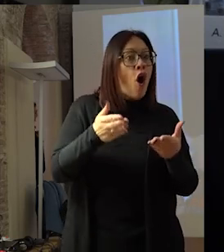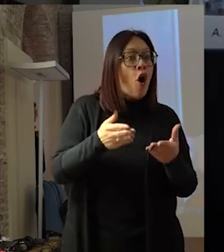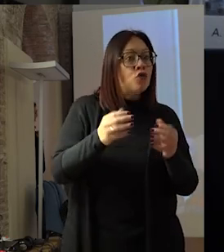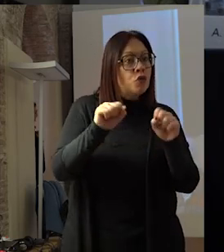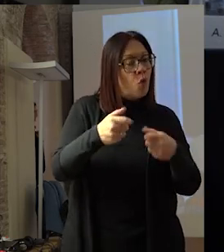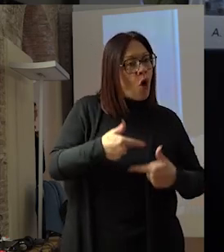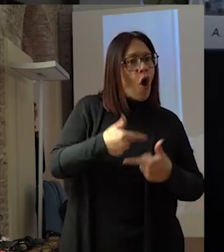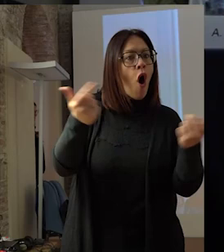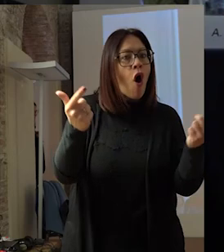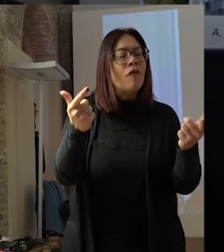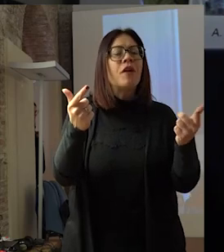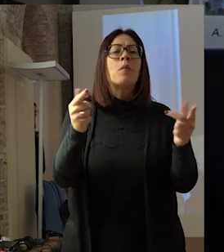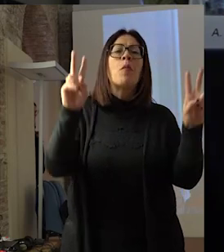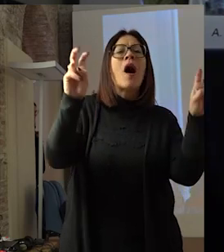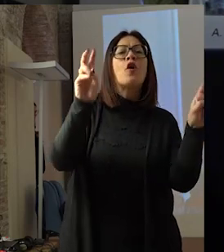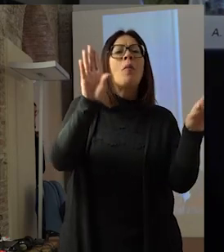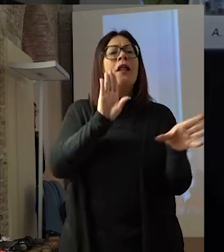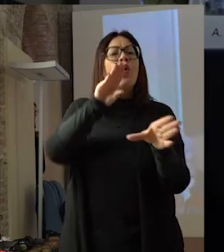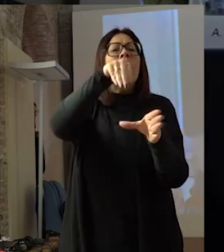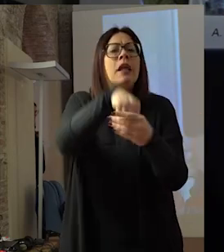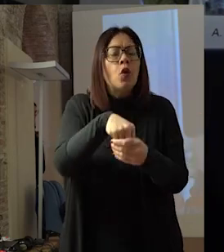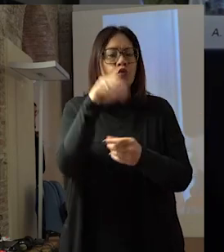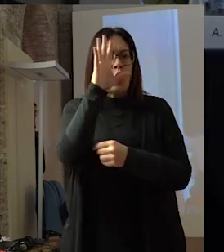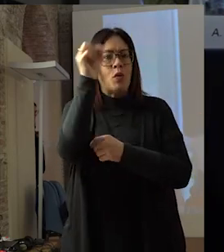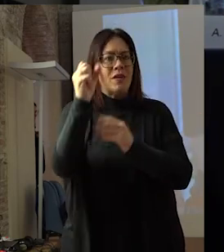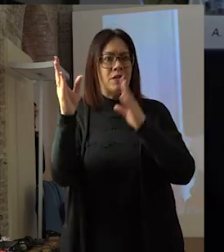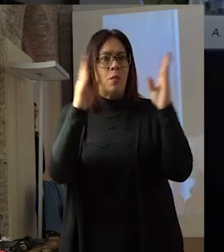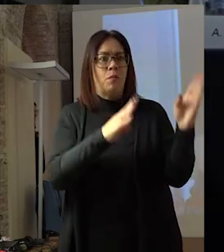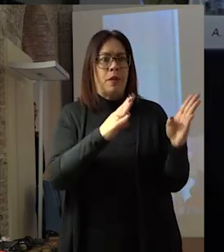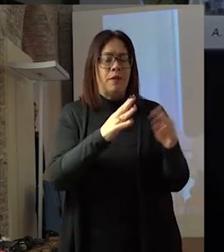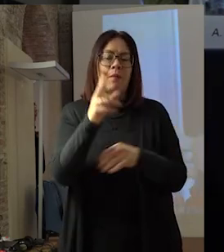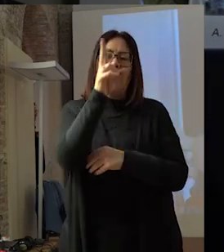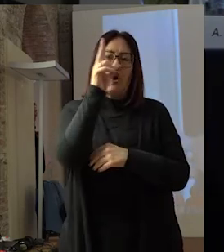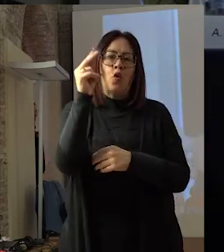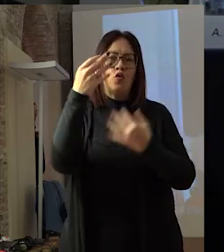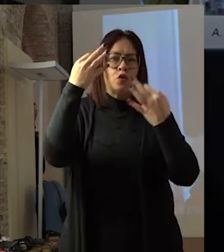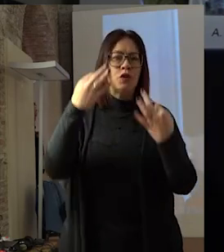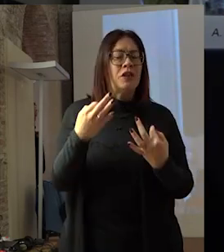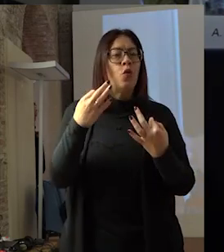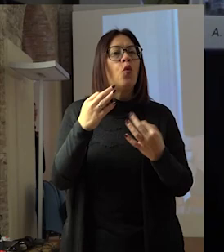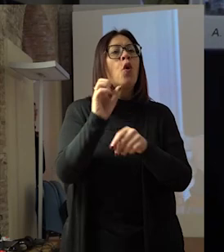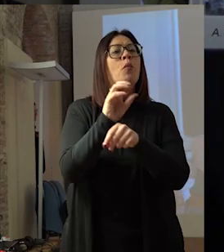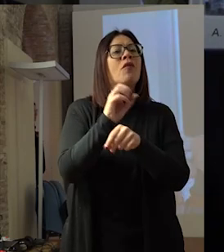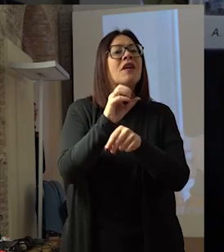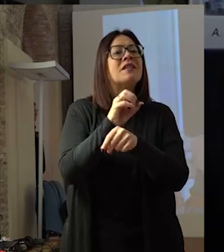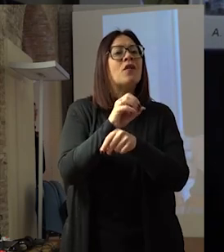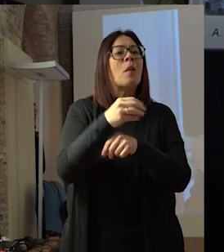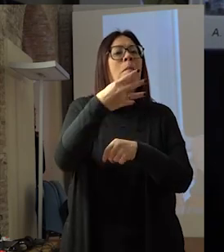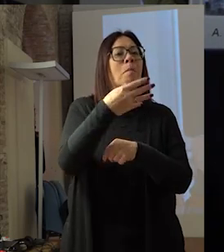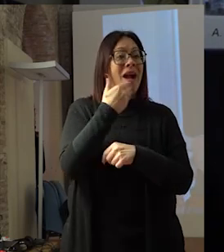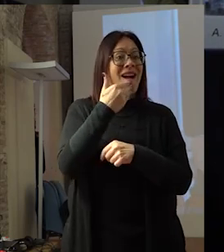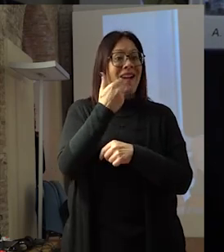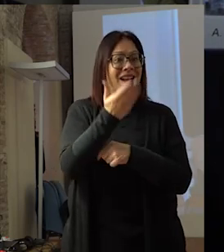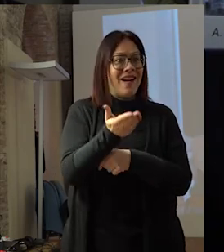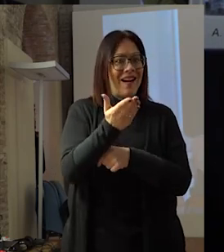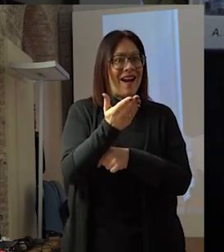di inclusione per quanto riguarda il nostro Ateneo. E avete riconosciuto certamente il professor Paolo Francesco Mancarella, che